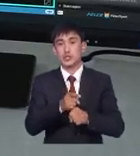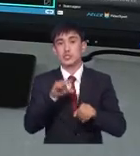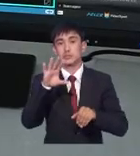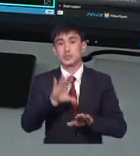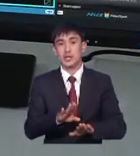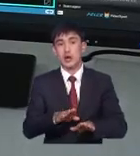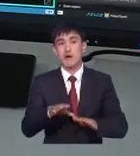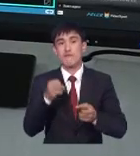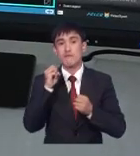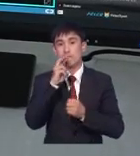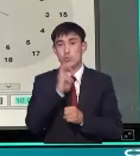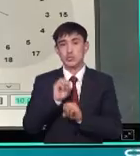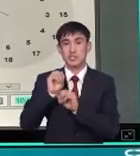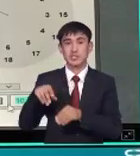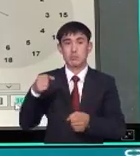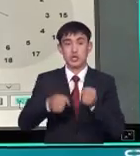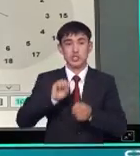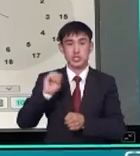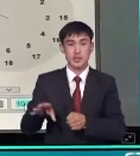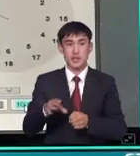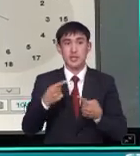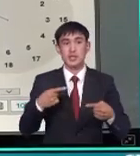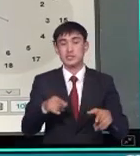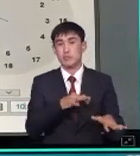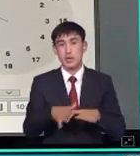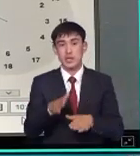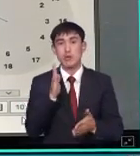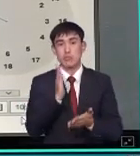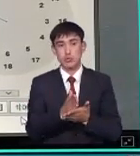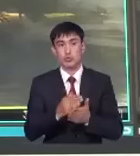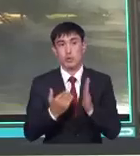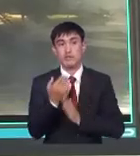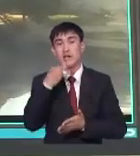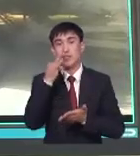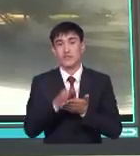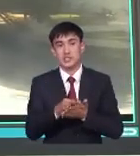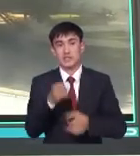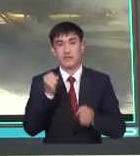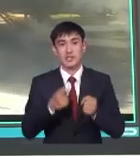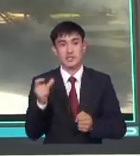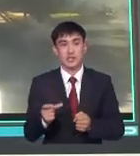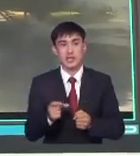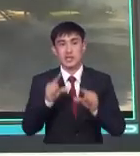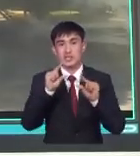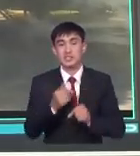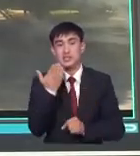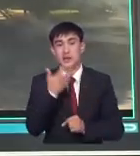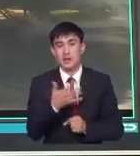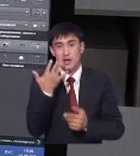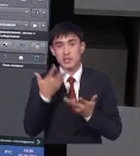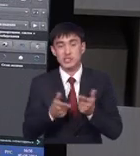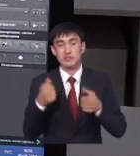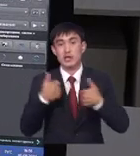знаке мусора из транспортного средства эти меры призваны повысить ответственность водителей и снизить количество